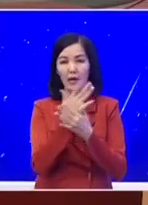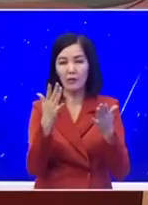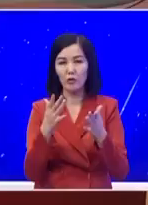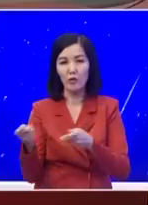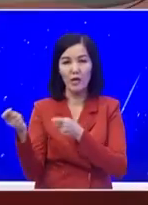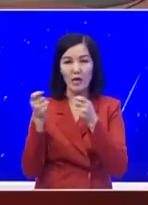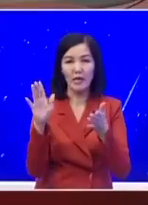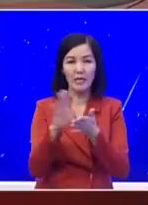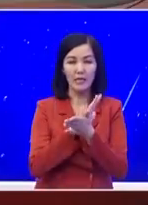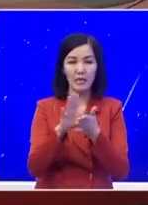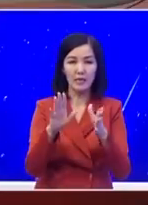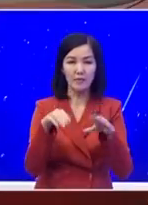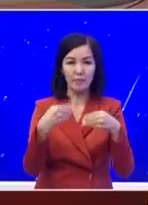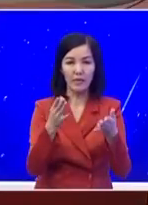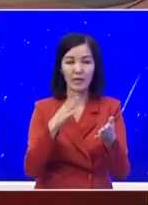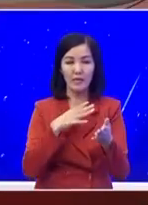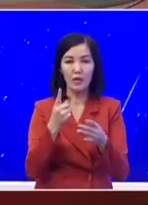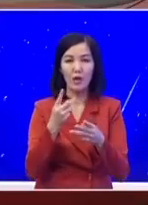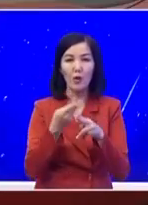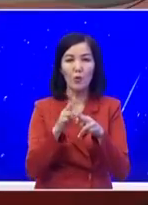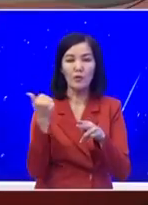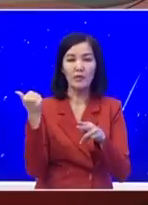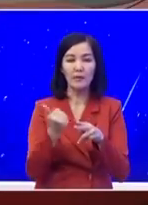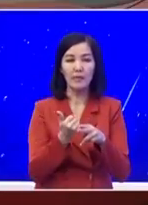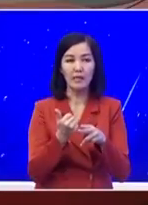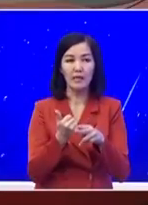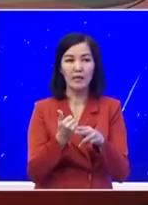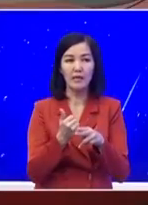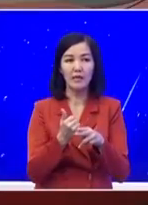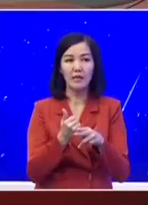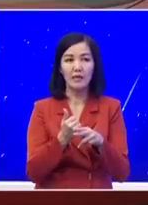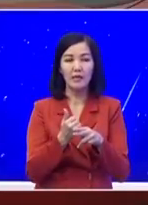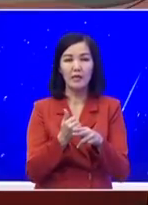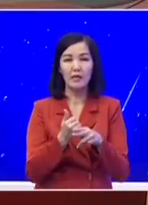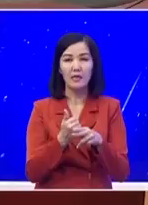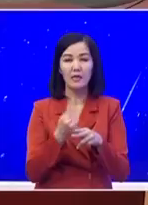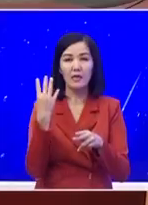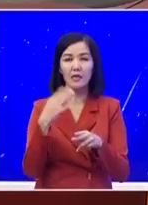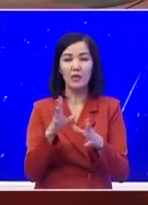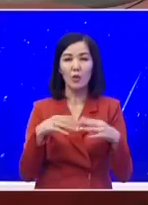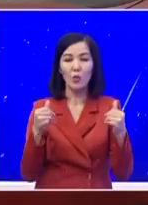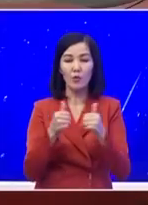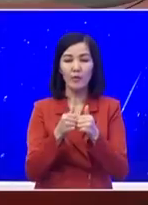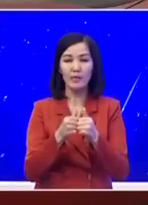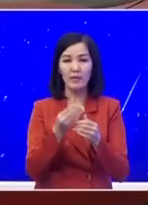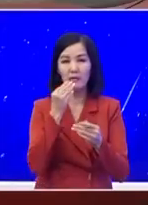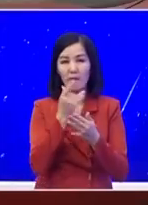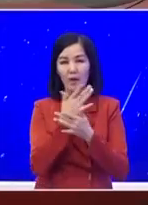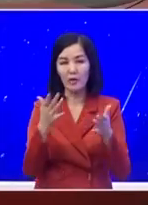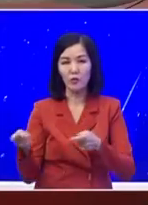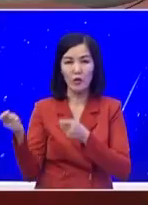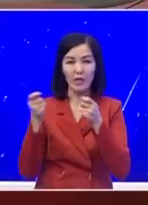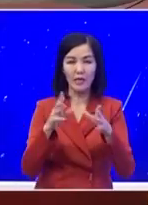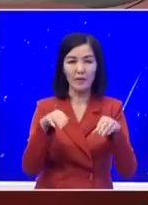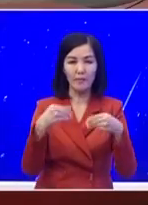алды. Осы аптада Маккензи компаниясынан 40 отбасына азық түлік алдық. Оны